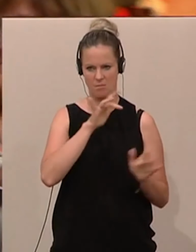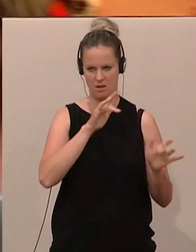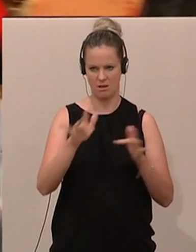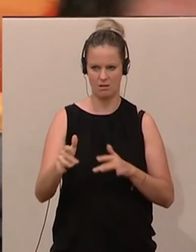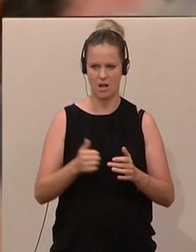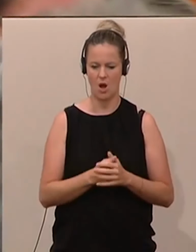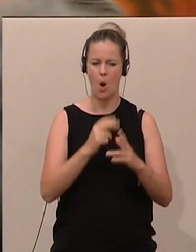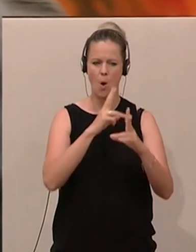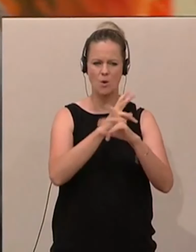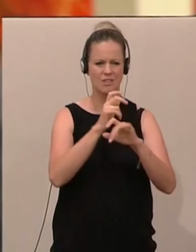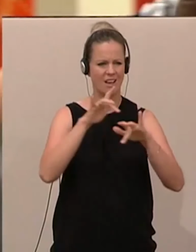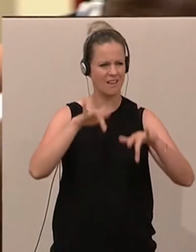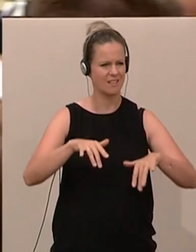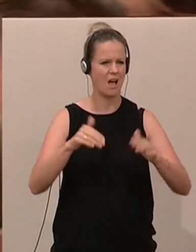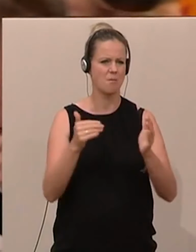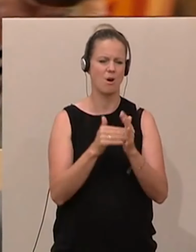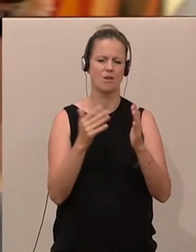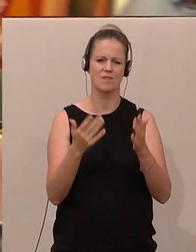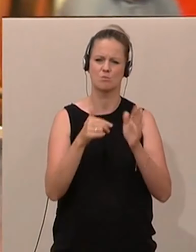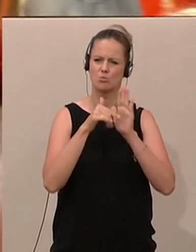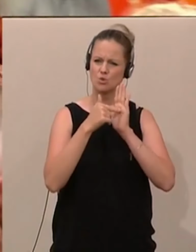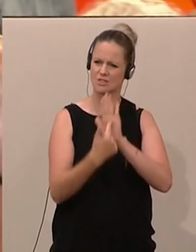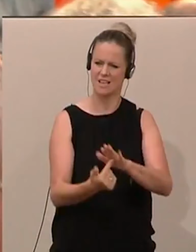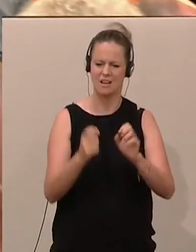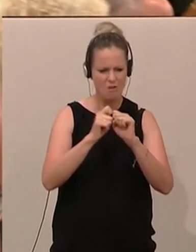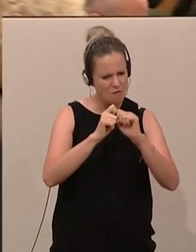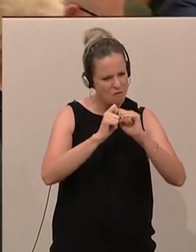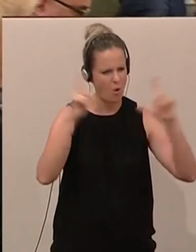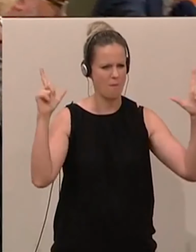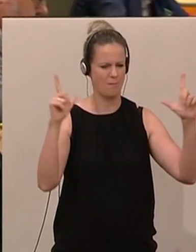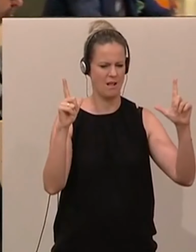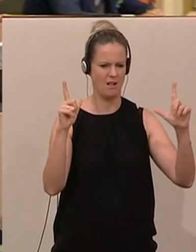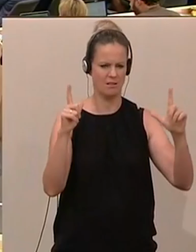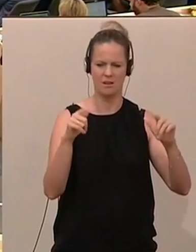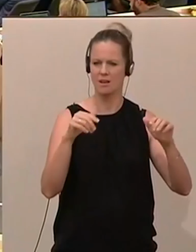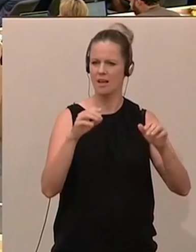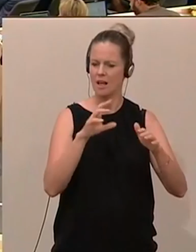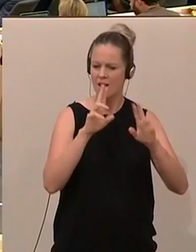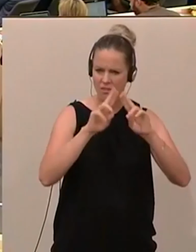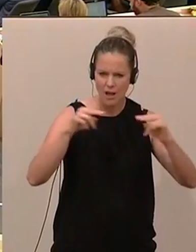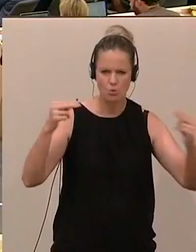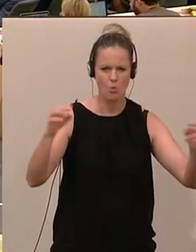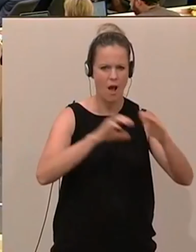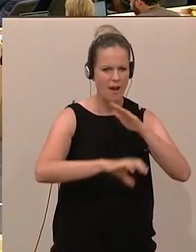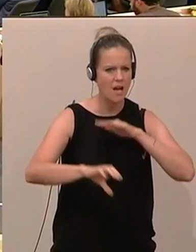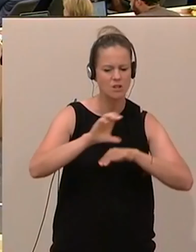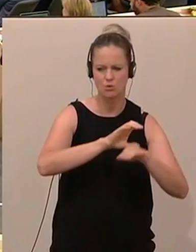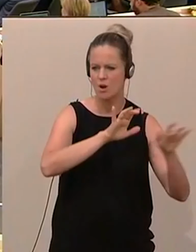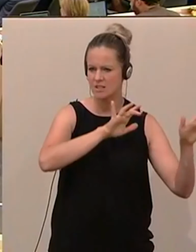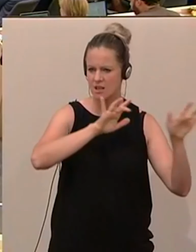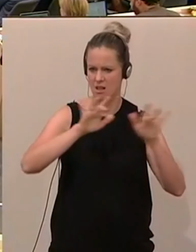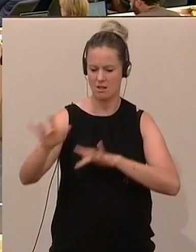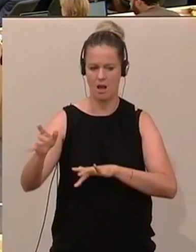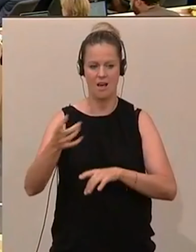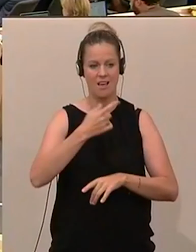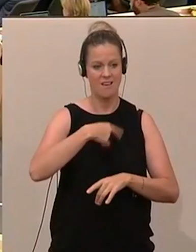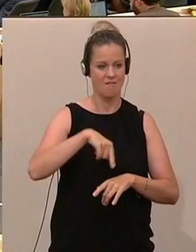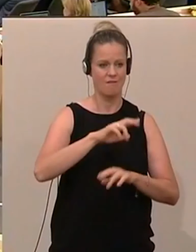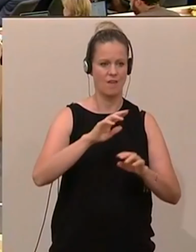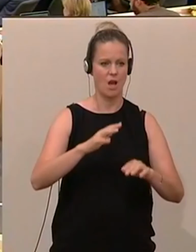ergreifend vorbild zu sein reicher natur und ressourcen wie schon in unserer bundeshymne gesungen